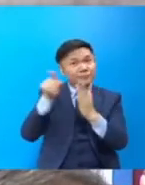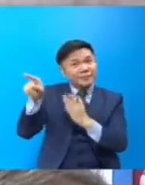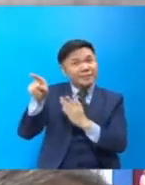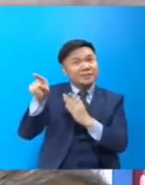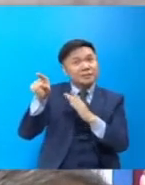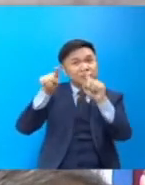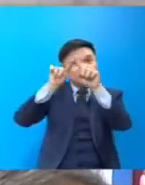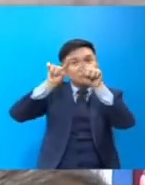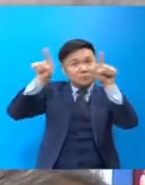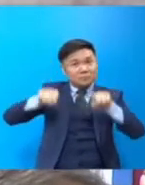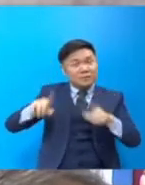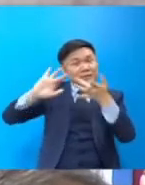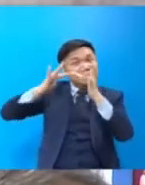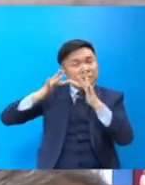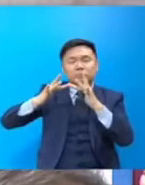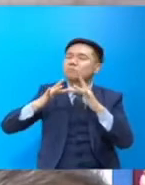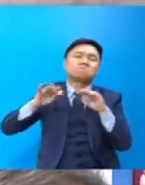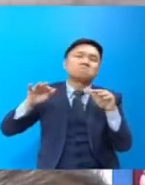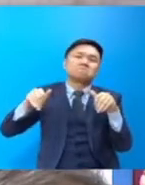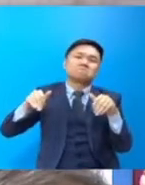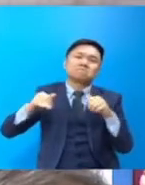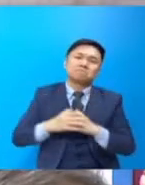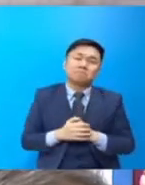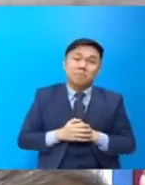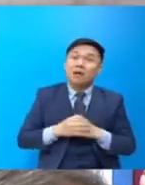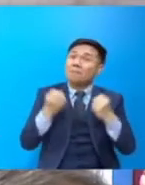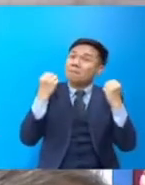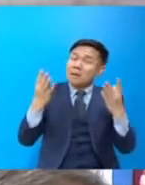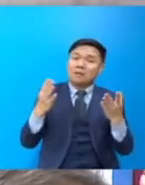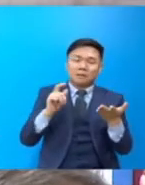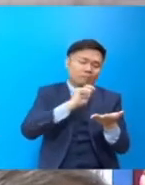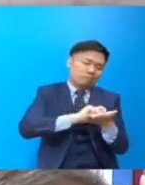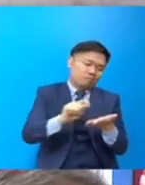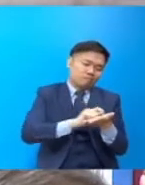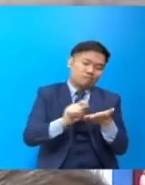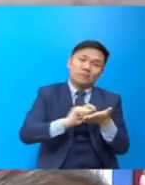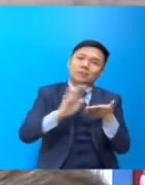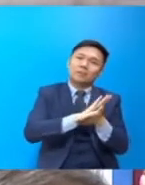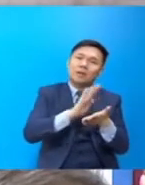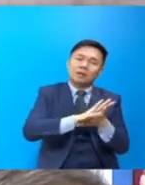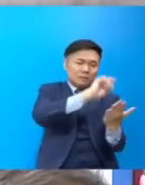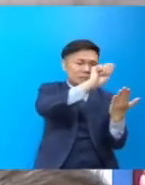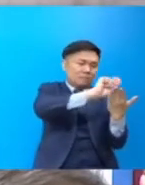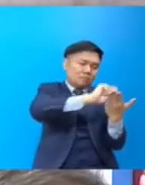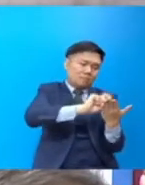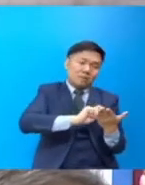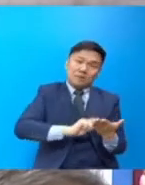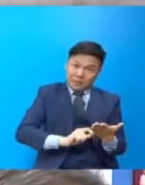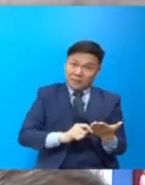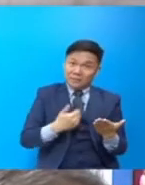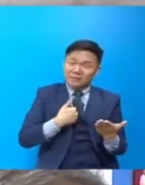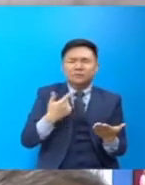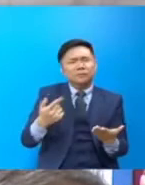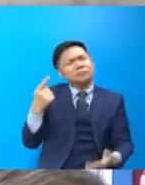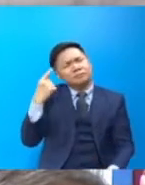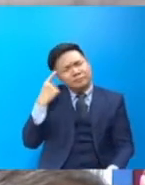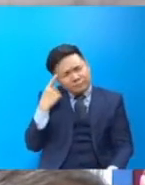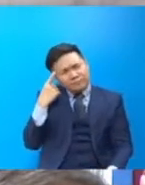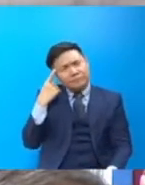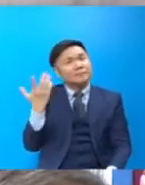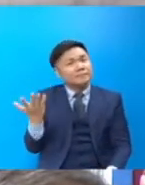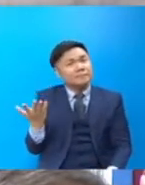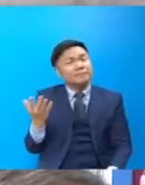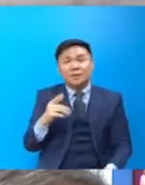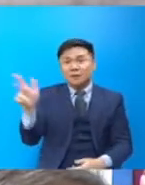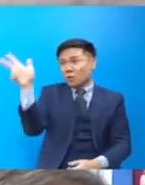malah masih ramai sih banyak dengan dokumentasi berbentuk people yang digunakan oleh yang demikian saya berpendapat